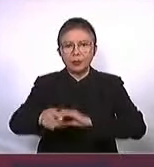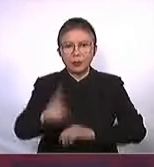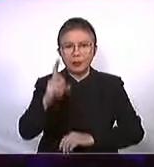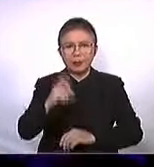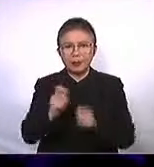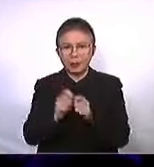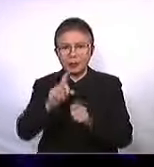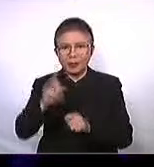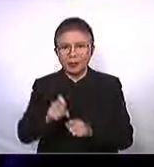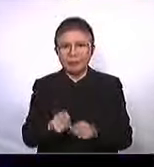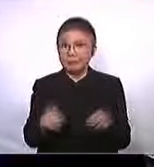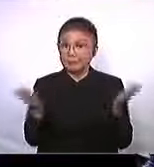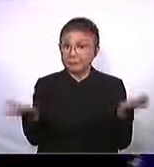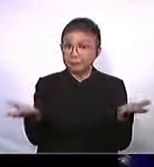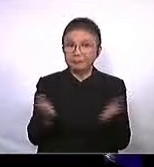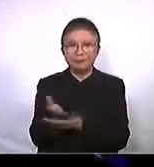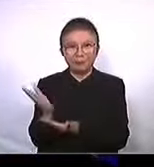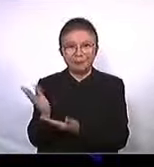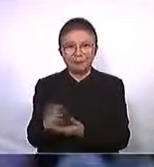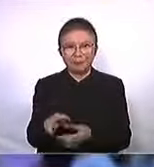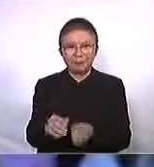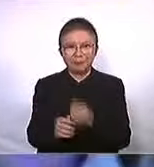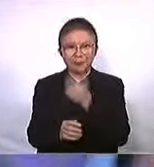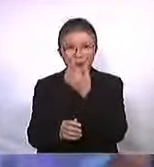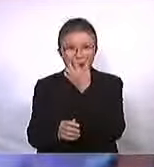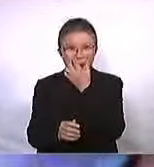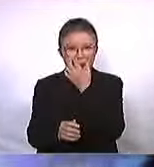mengambil undian subtema ke-6 dalam fishbowl.